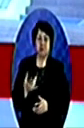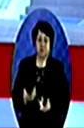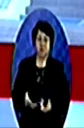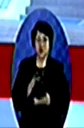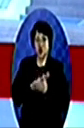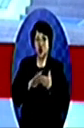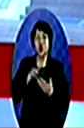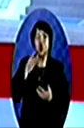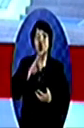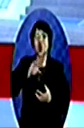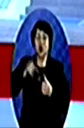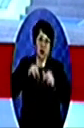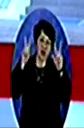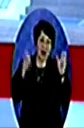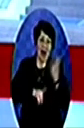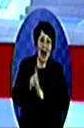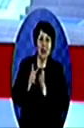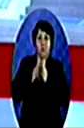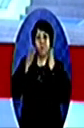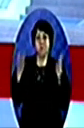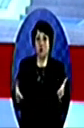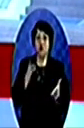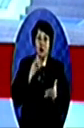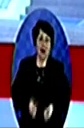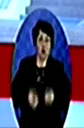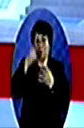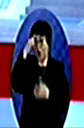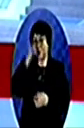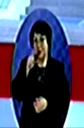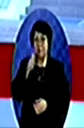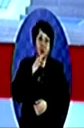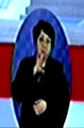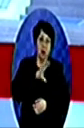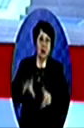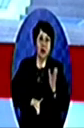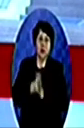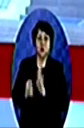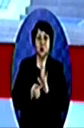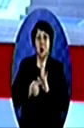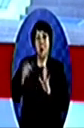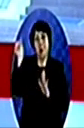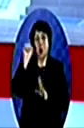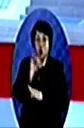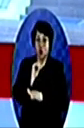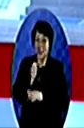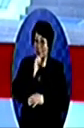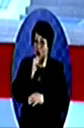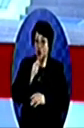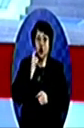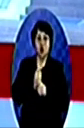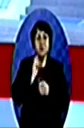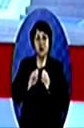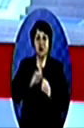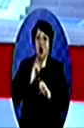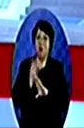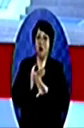дугаараа гаргасан нь Монголын хэвлэл мэдээллийн салбарын эхлэл гэж үздэг юм. Баярын энэ өдрүүдээр за сэтгүүлчид хөдөлмөрлөх эрхийг хамгаалах нь сэдвэр